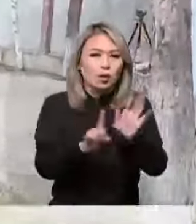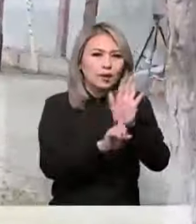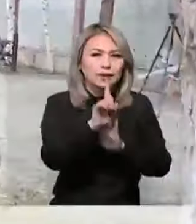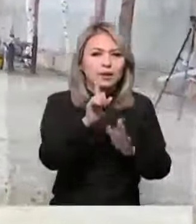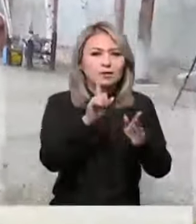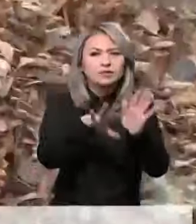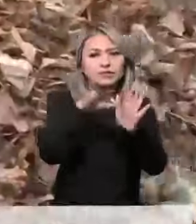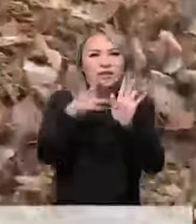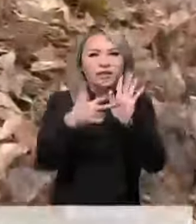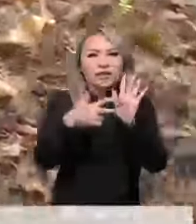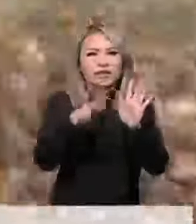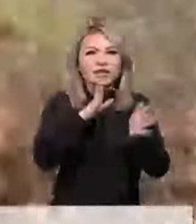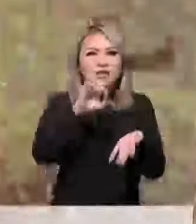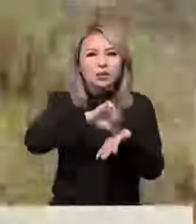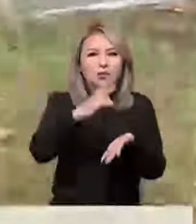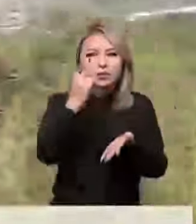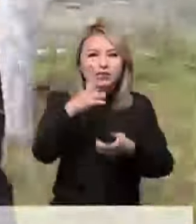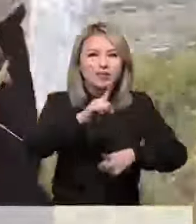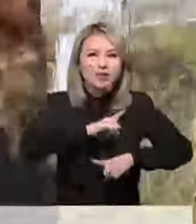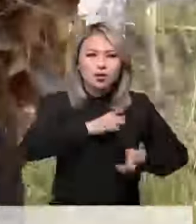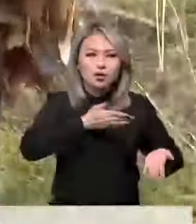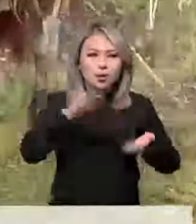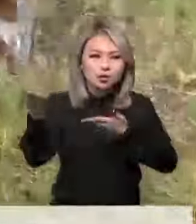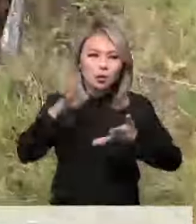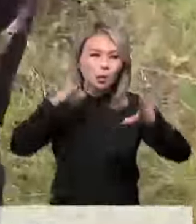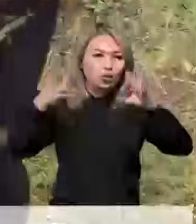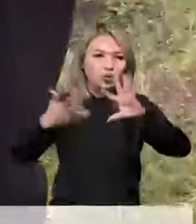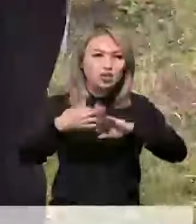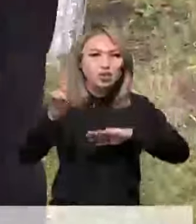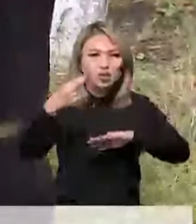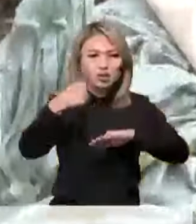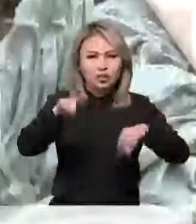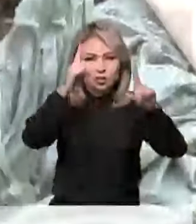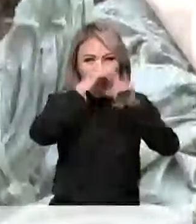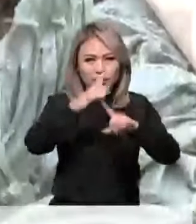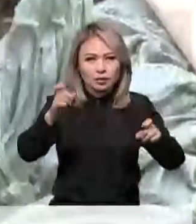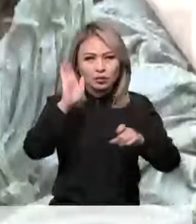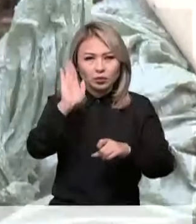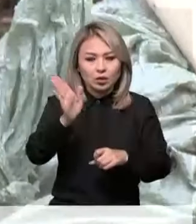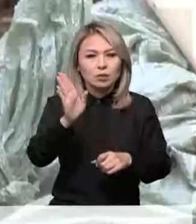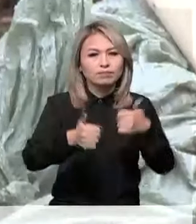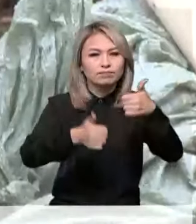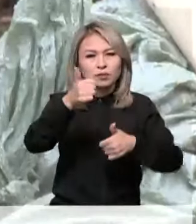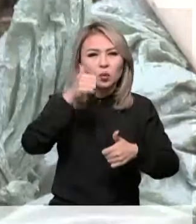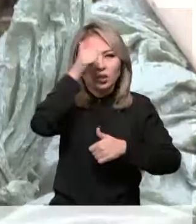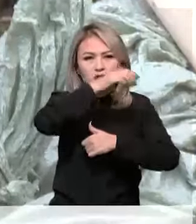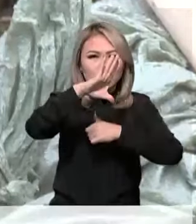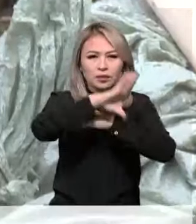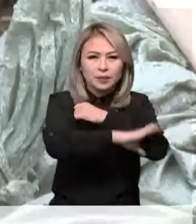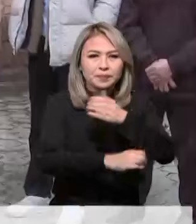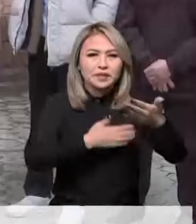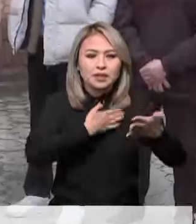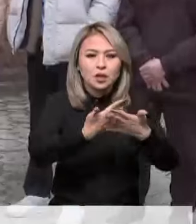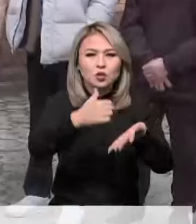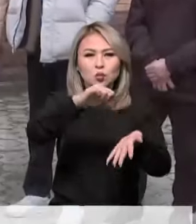айында кастингке 800 қыз қатысып, оның 25-і финалға жолдама алған. Қорытындысы алдында желтоқсан айында өтеді арулар. Жыл соңында